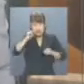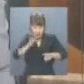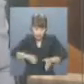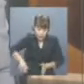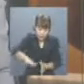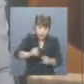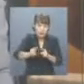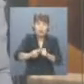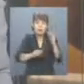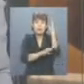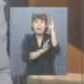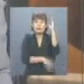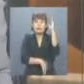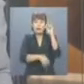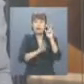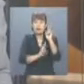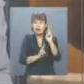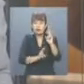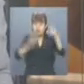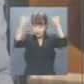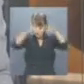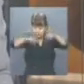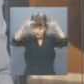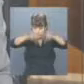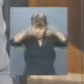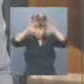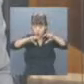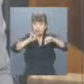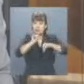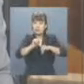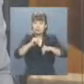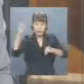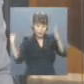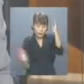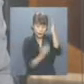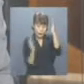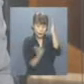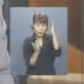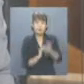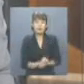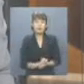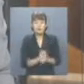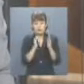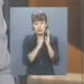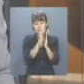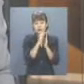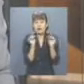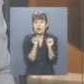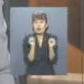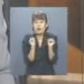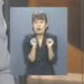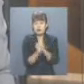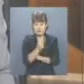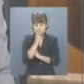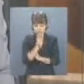คใต้ตอนล่างระวังอันตรายจากฝนตกหนักถึงหนักมากและคลื่นลมแรงค่ะส่วนประเทศไทยตอนบนนะคะก็มีอากาศหนาวเย็นติดตามได้จากคุณธนวัฒน์